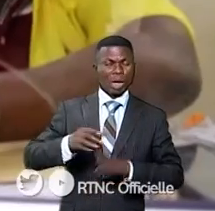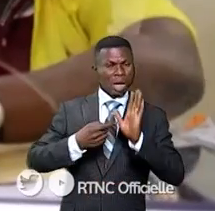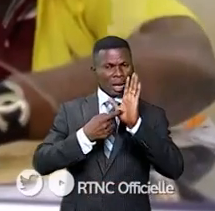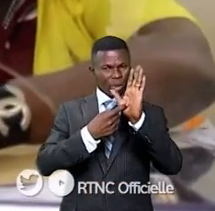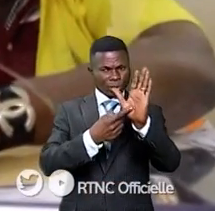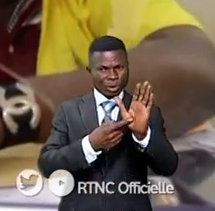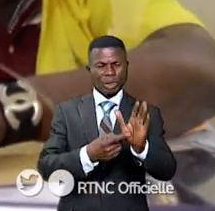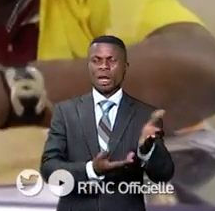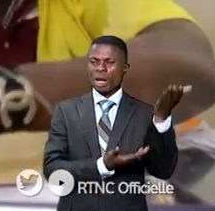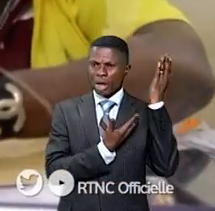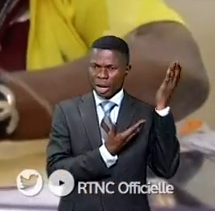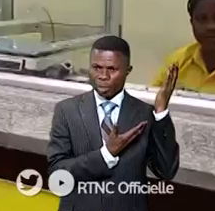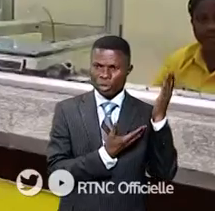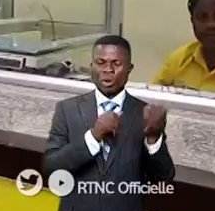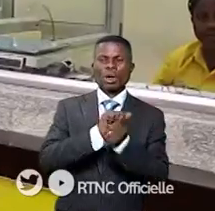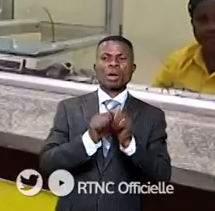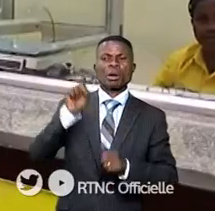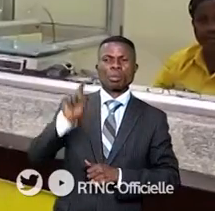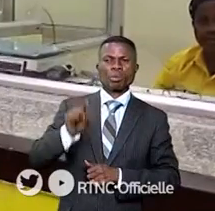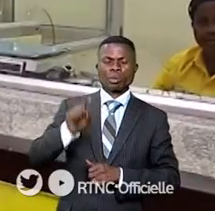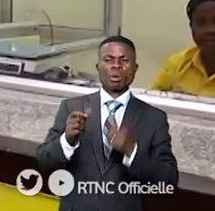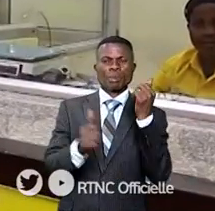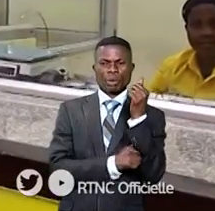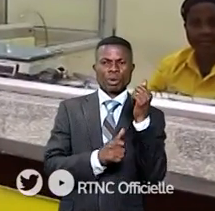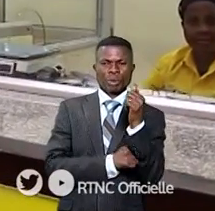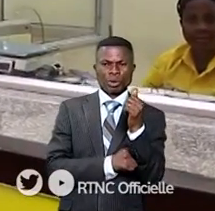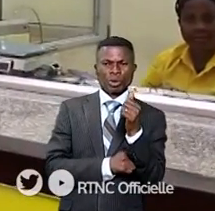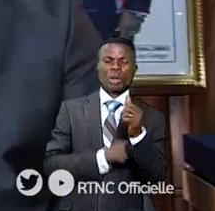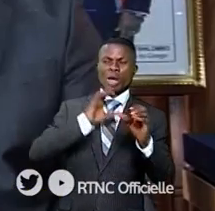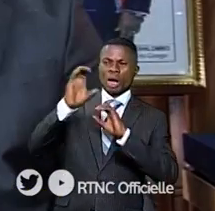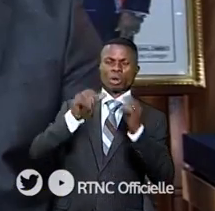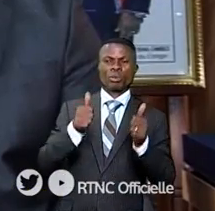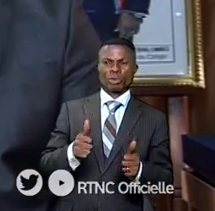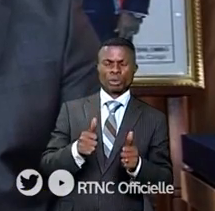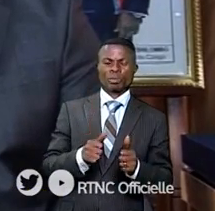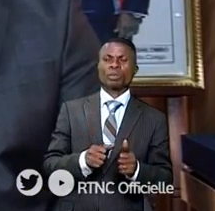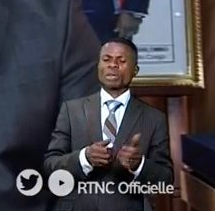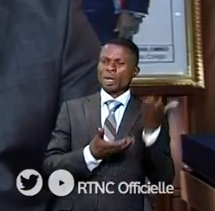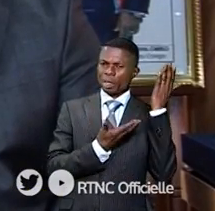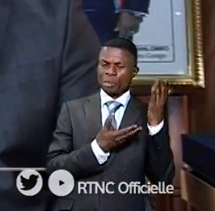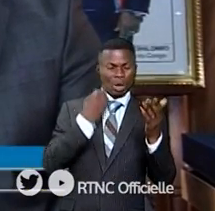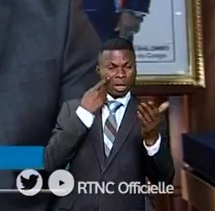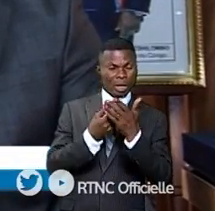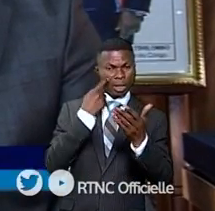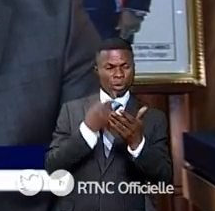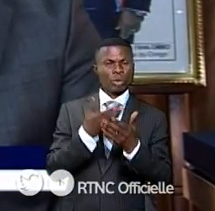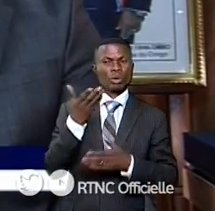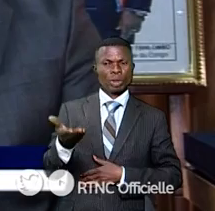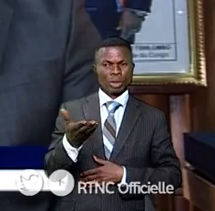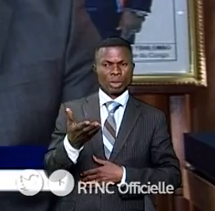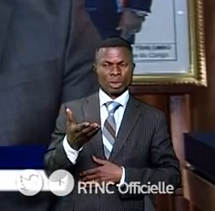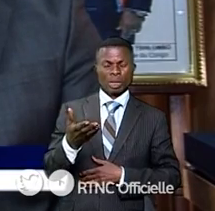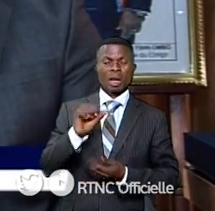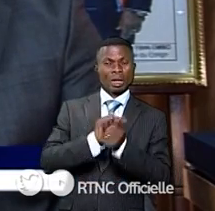démontrant son utilité par rapport aux besoins inhérents de l'homme à pouvoir communiquer. Il est intéressant de constater ici qu'en dépit